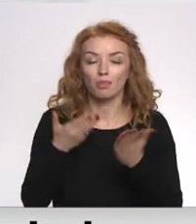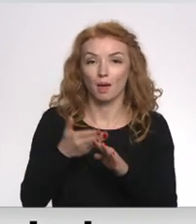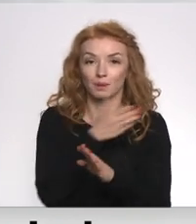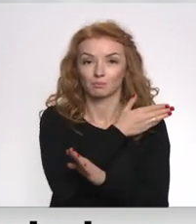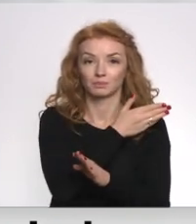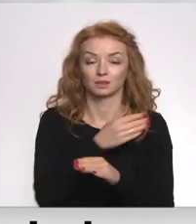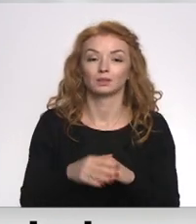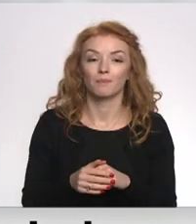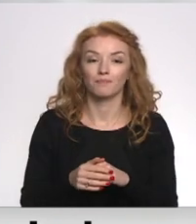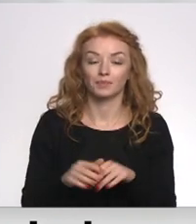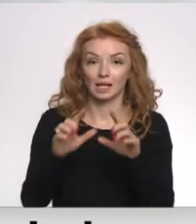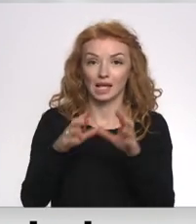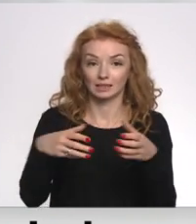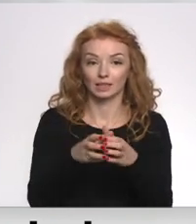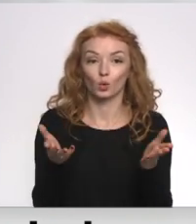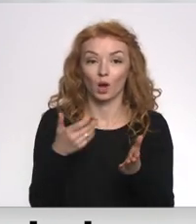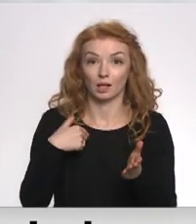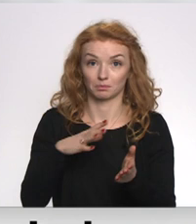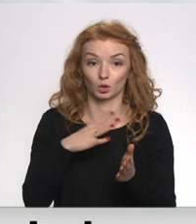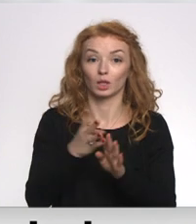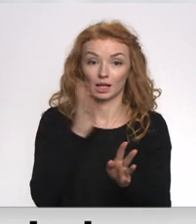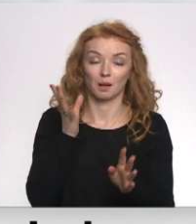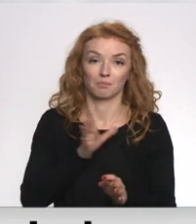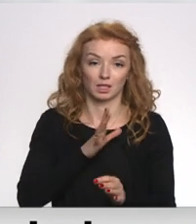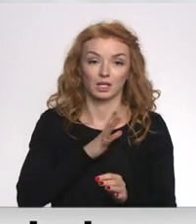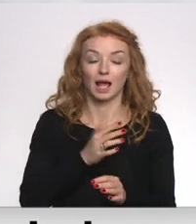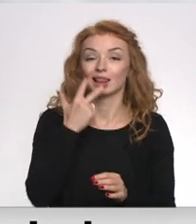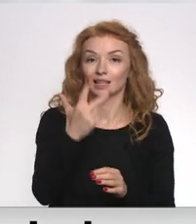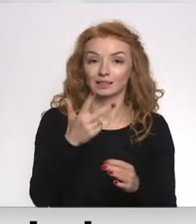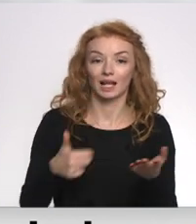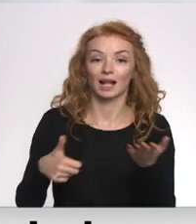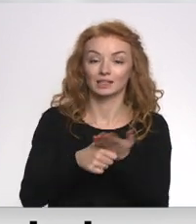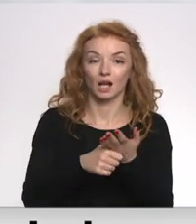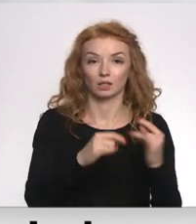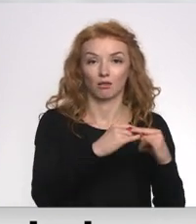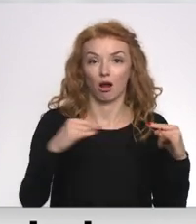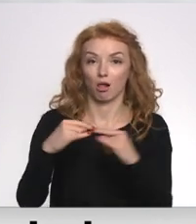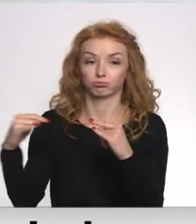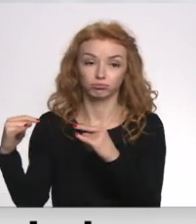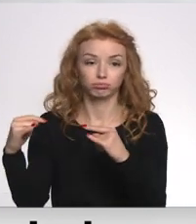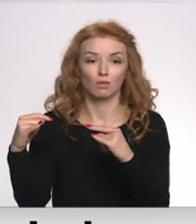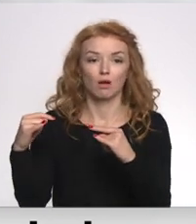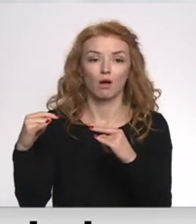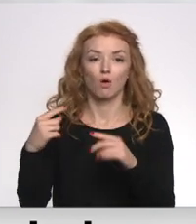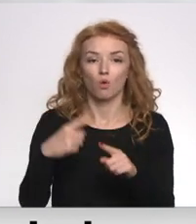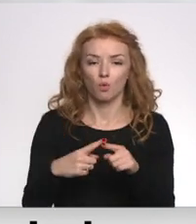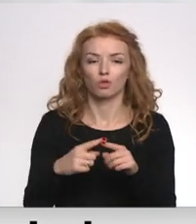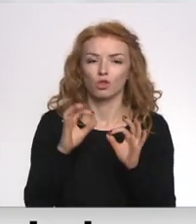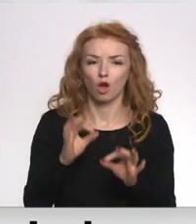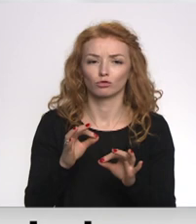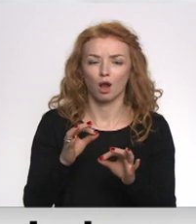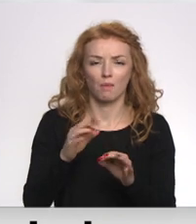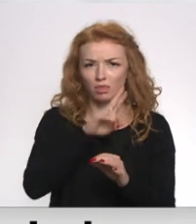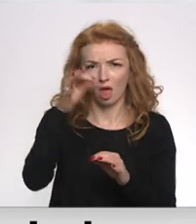tam. Iecirknī, kurā biju, rinda bija. 3 reģistrācijas galdi. Neatceros vēlēšanas, kurās būtu